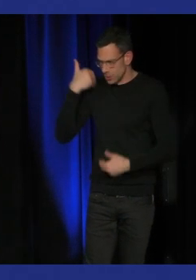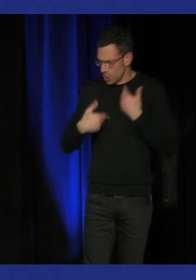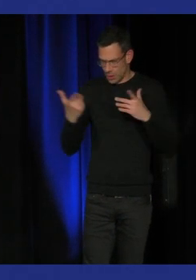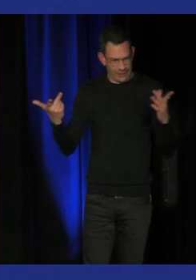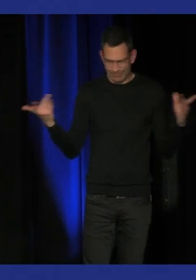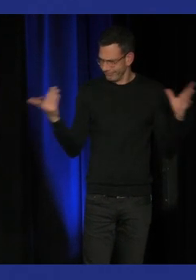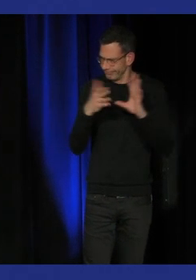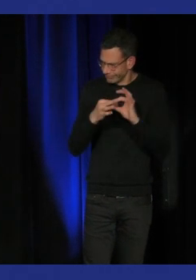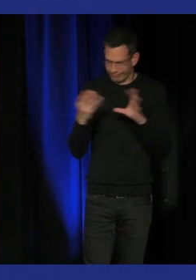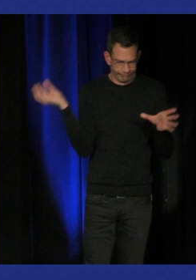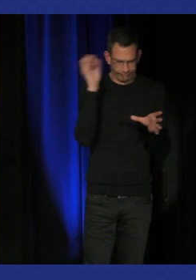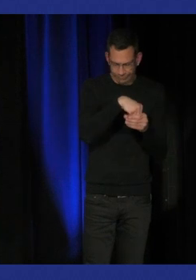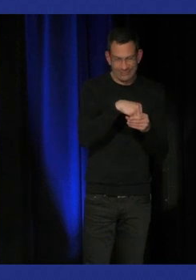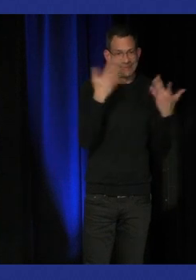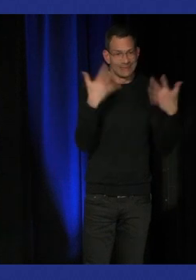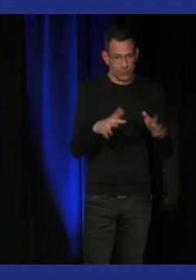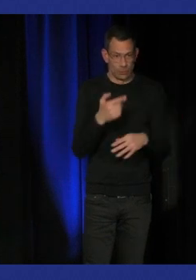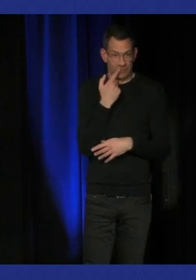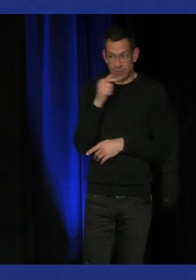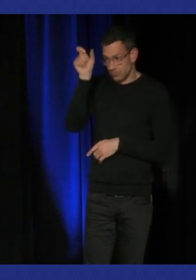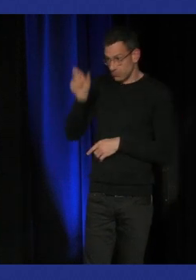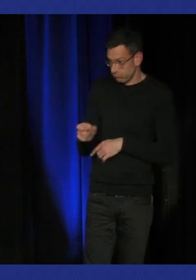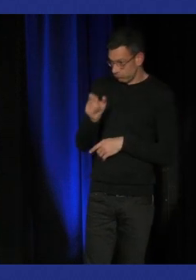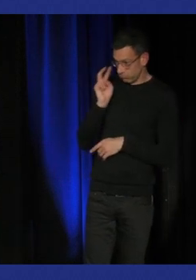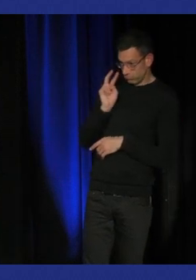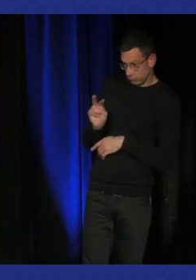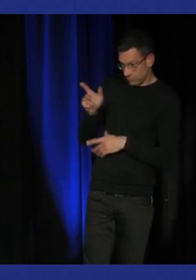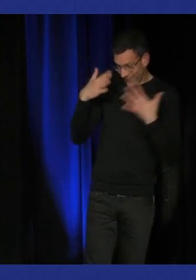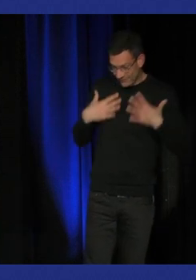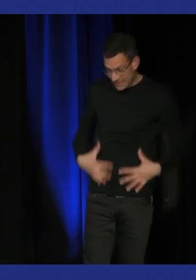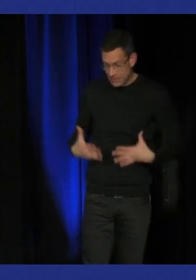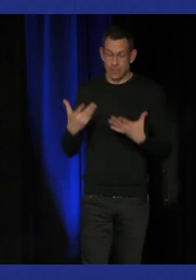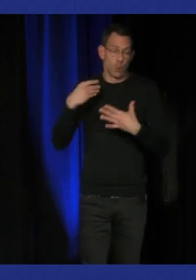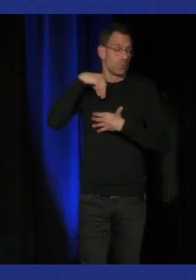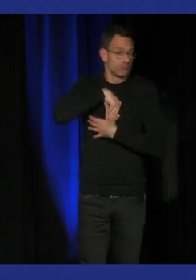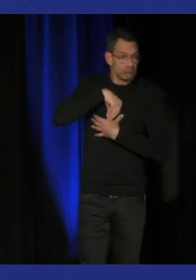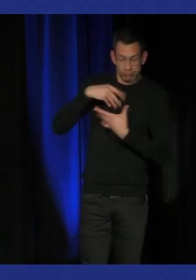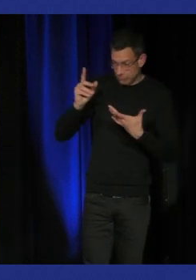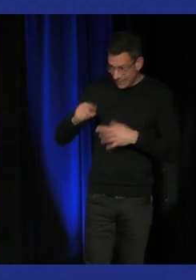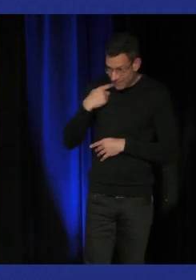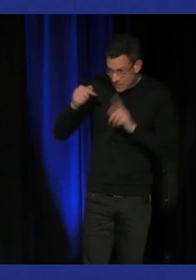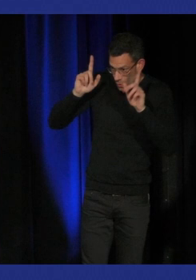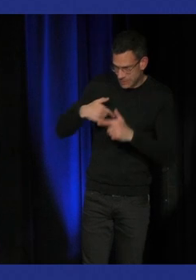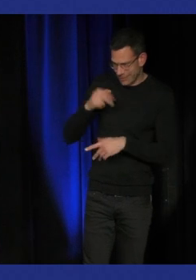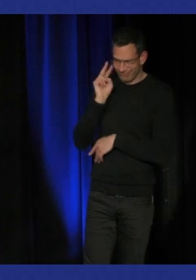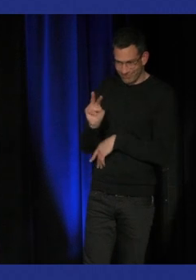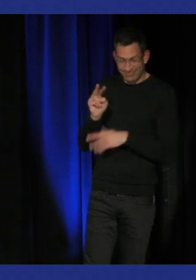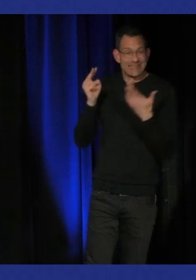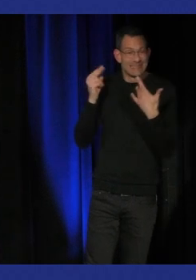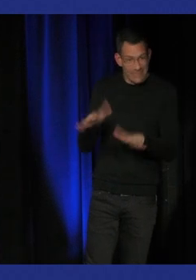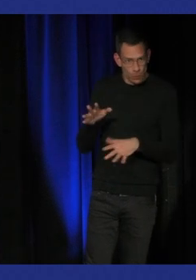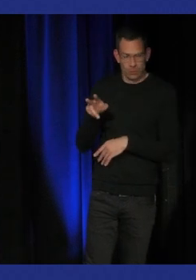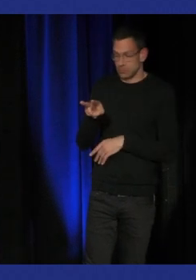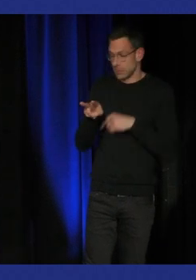et on en vient à ne voir la personne que sous l'angle de sa déficience physique, physiologique. Et c'est là où on a un problème,